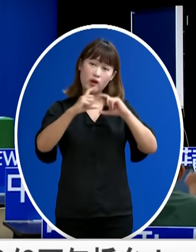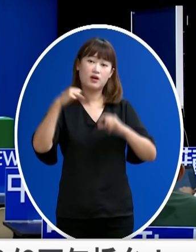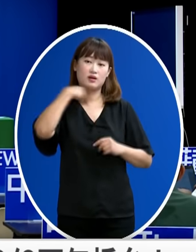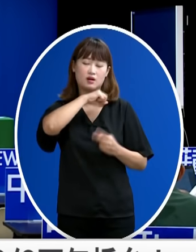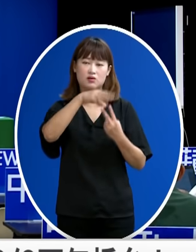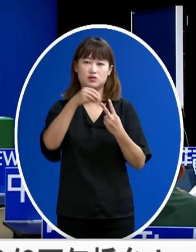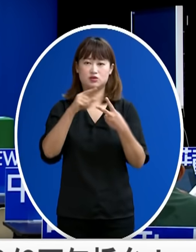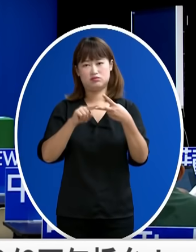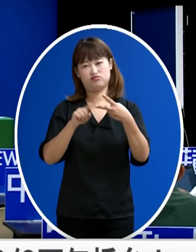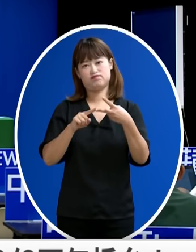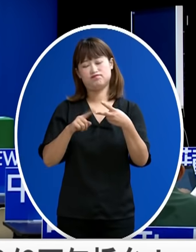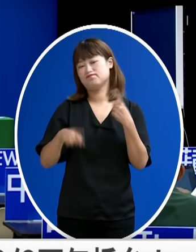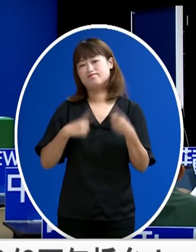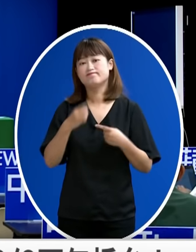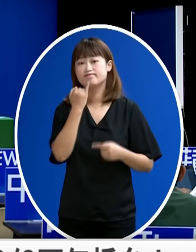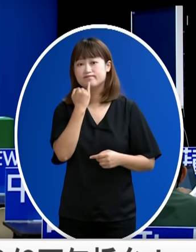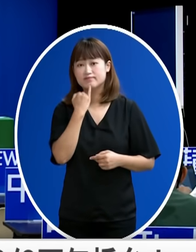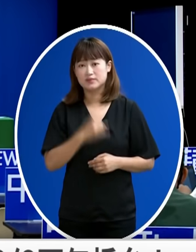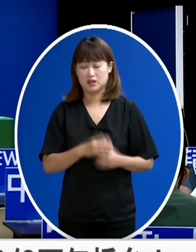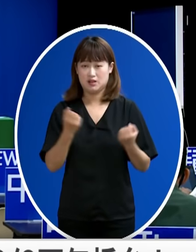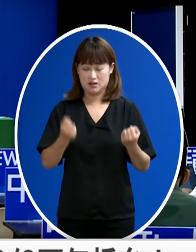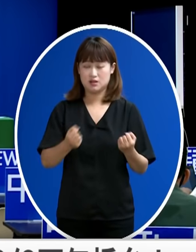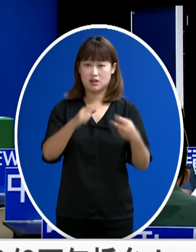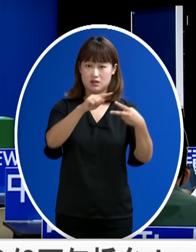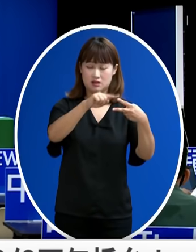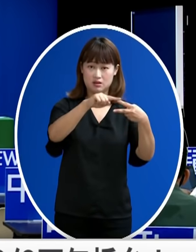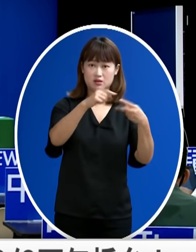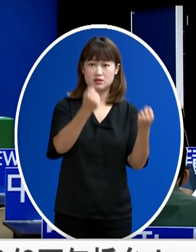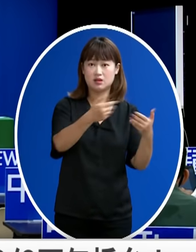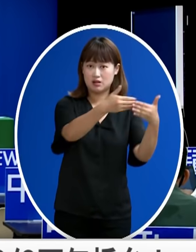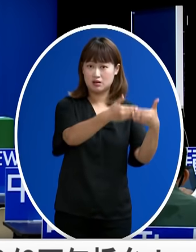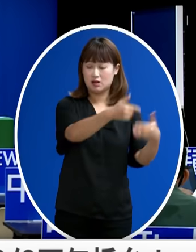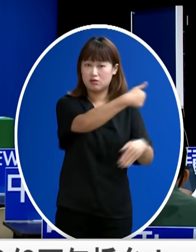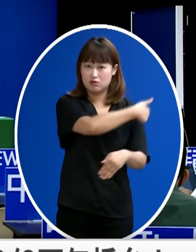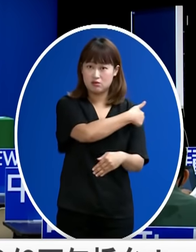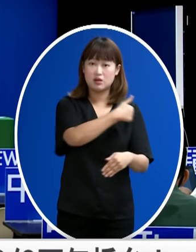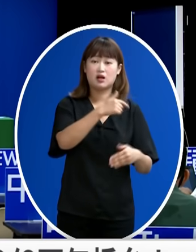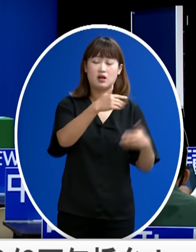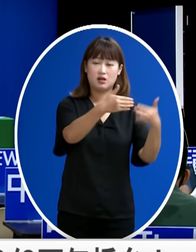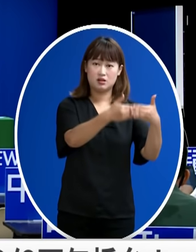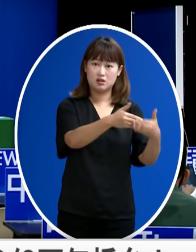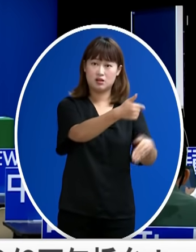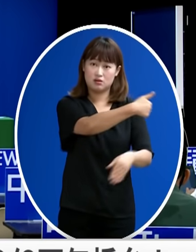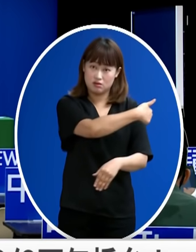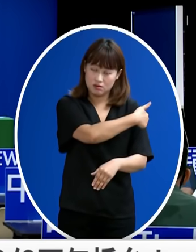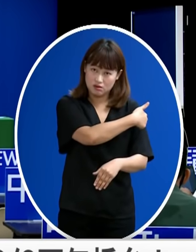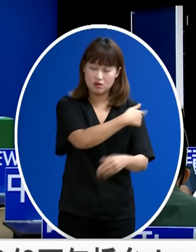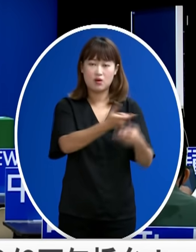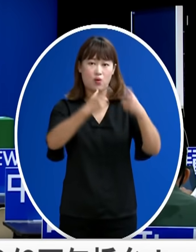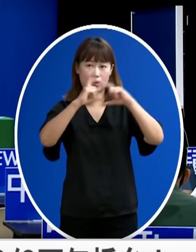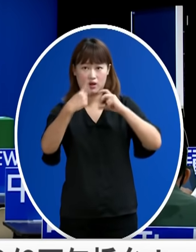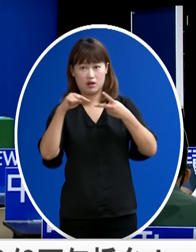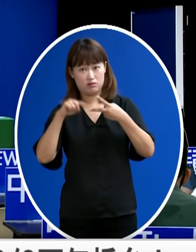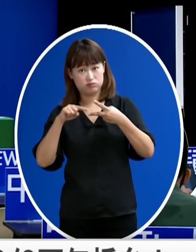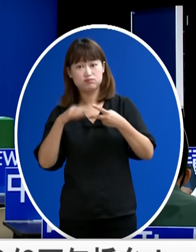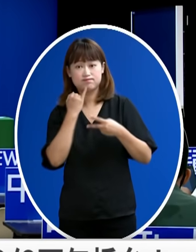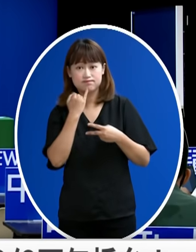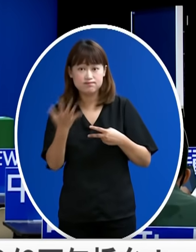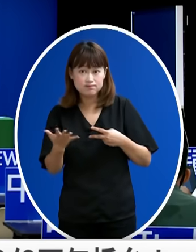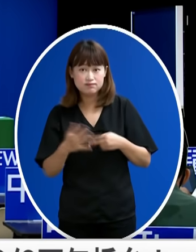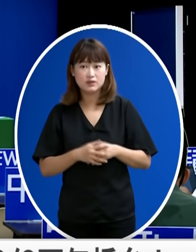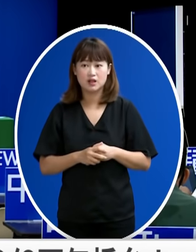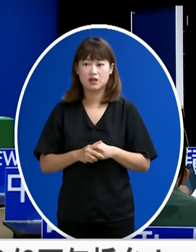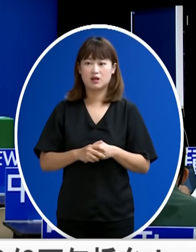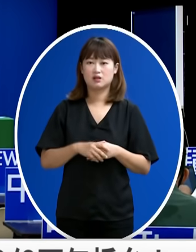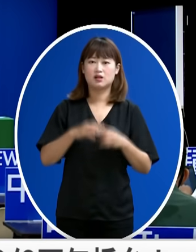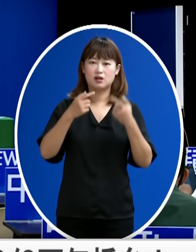包括在打中国疫苗的台商这样子。那有台商就好奇说，就从学理上来看，如果说他们打的是科兴、国